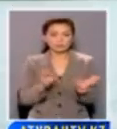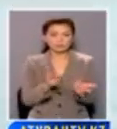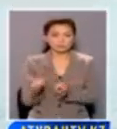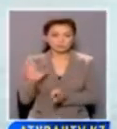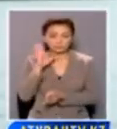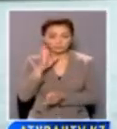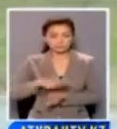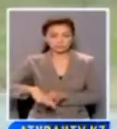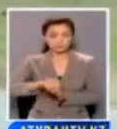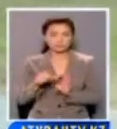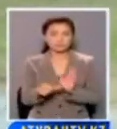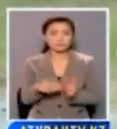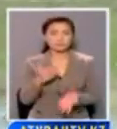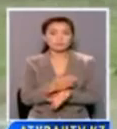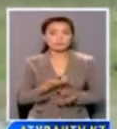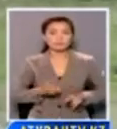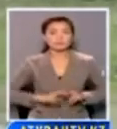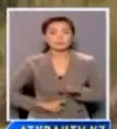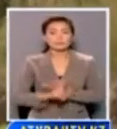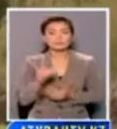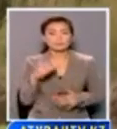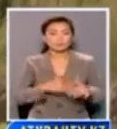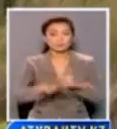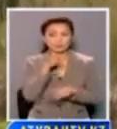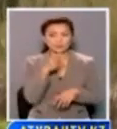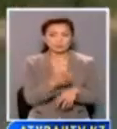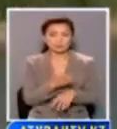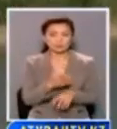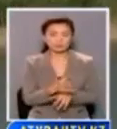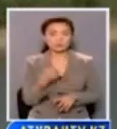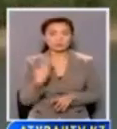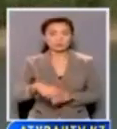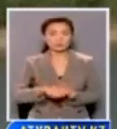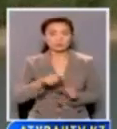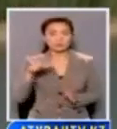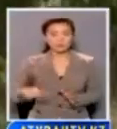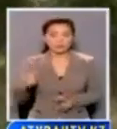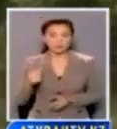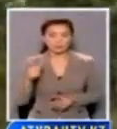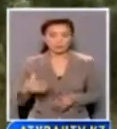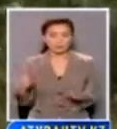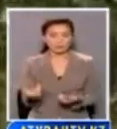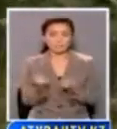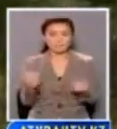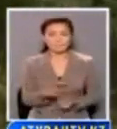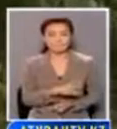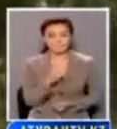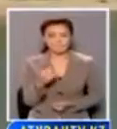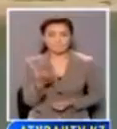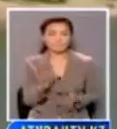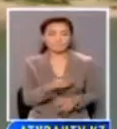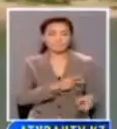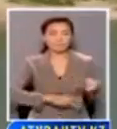случаев на воде. 16 из них произошли с начала купального сезона. Из 26 человек был спасен один.